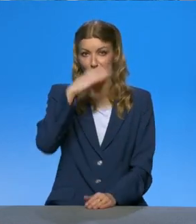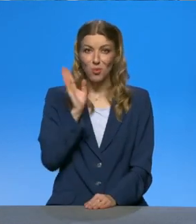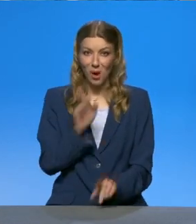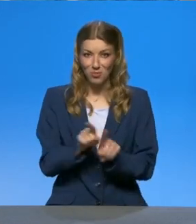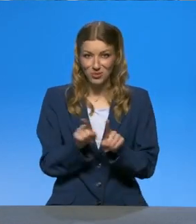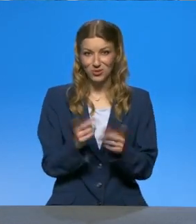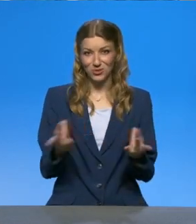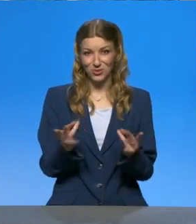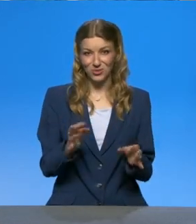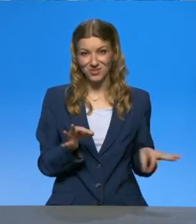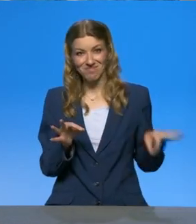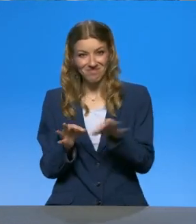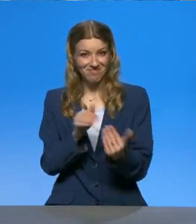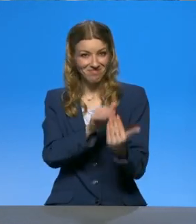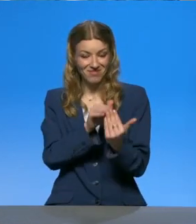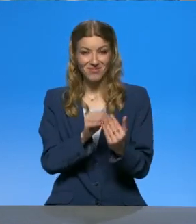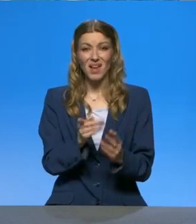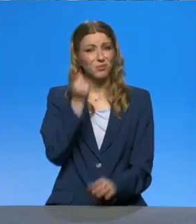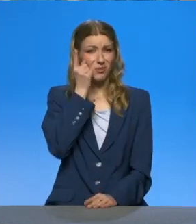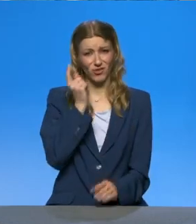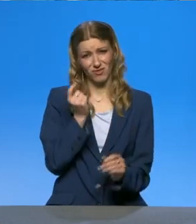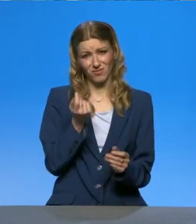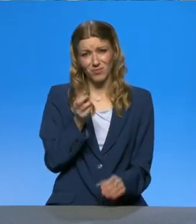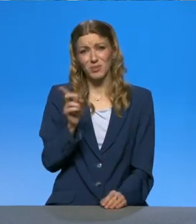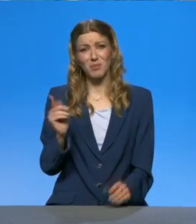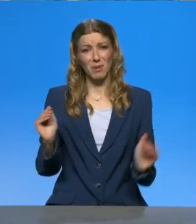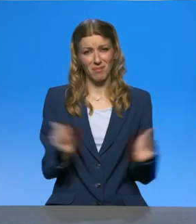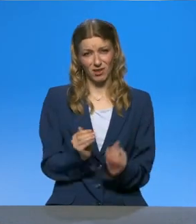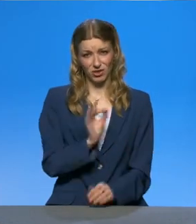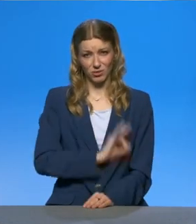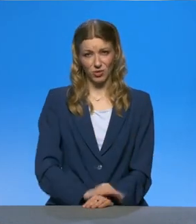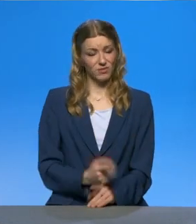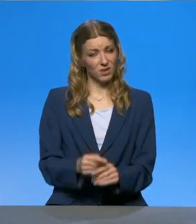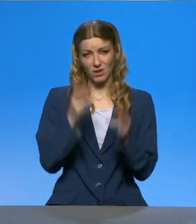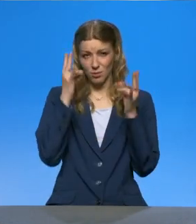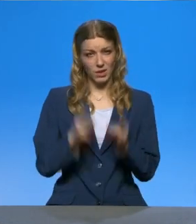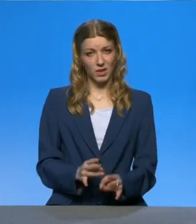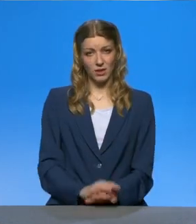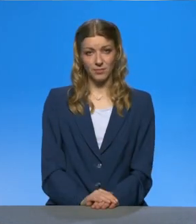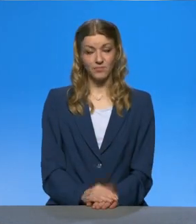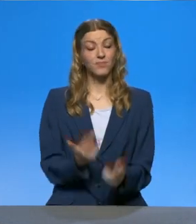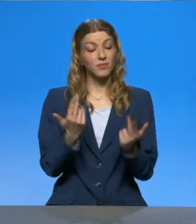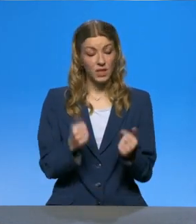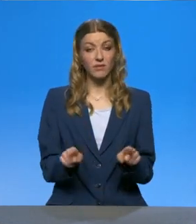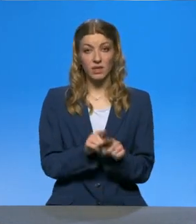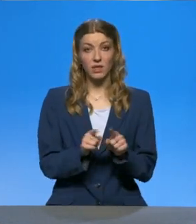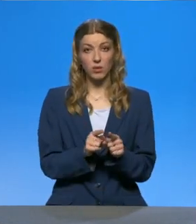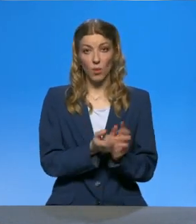но смартфонов надо поменьше, конечно, это беда. Это в таких объемах это уже